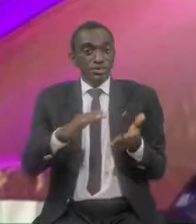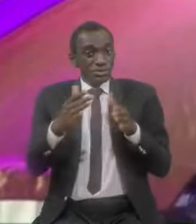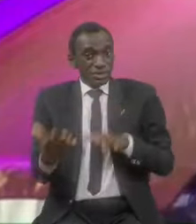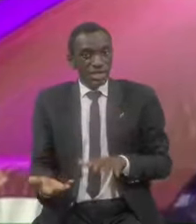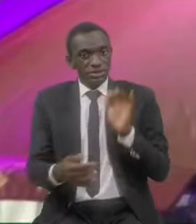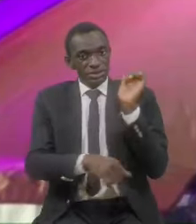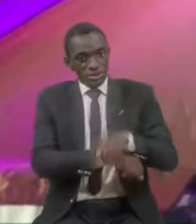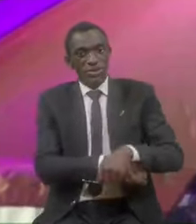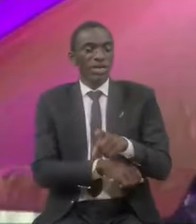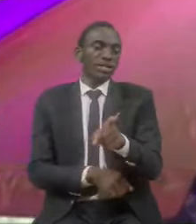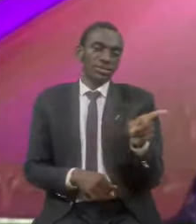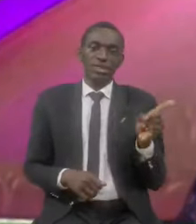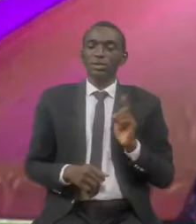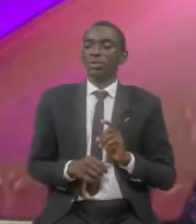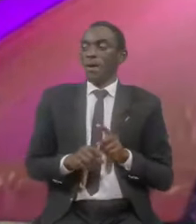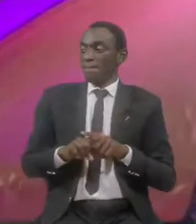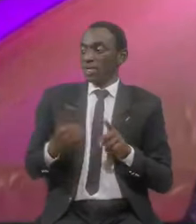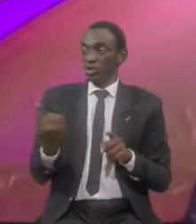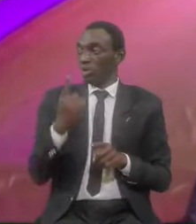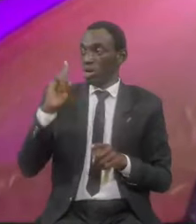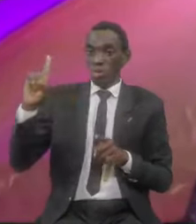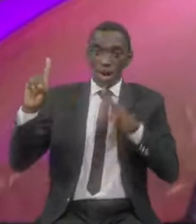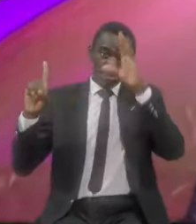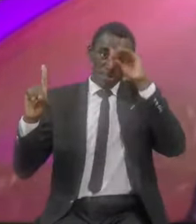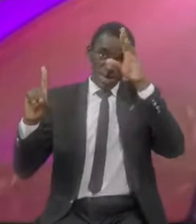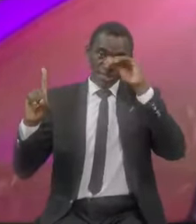Un seul homme, le Fils de Dieu,